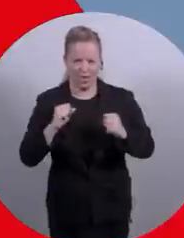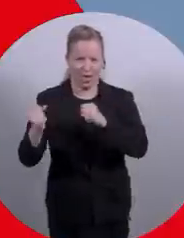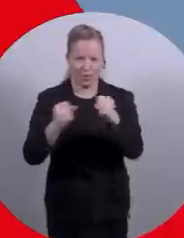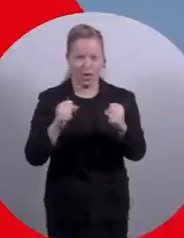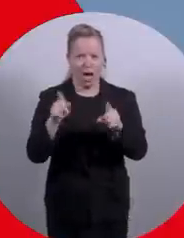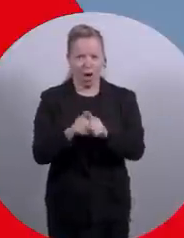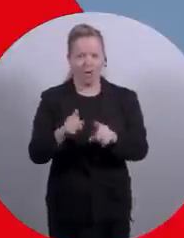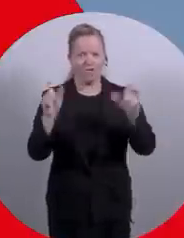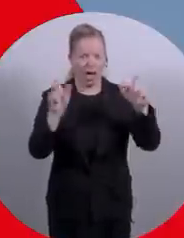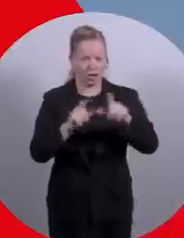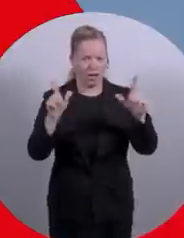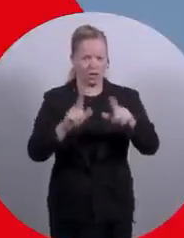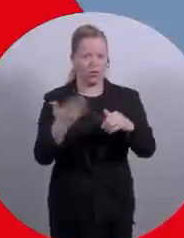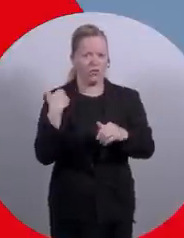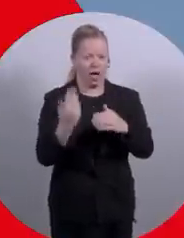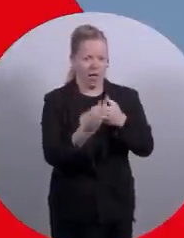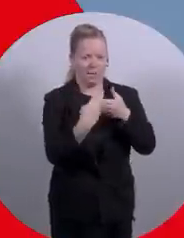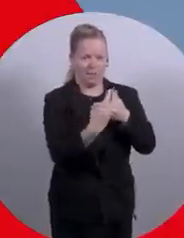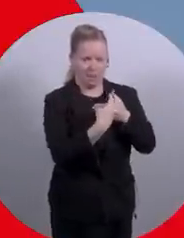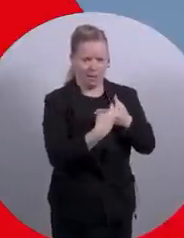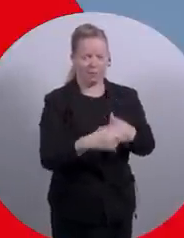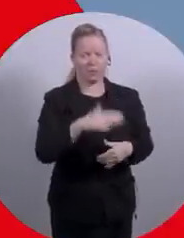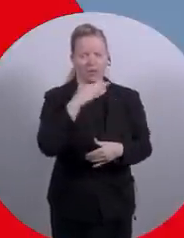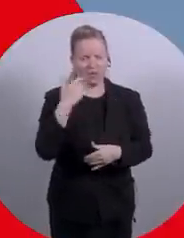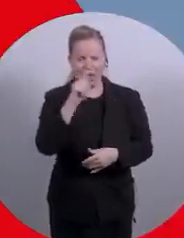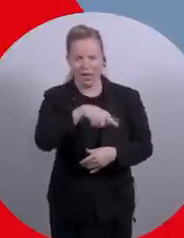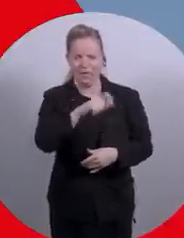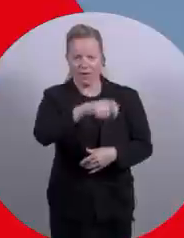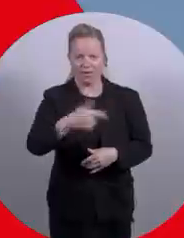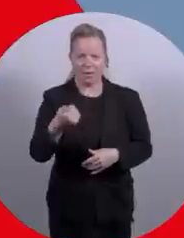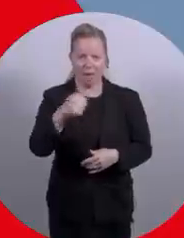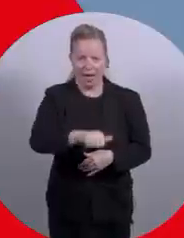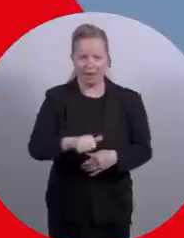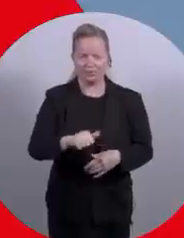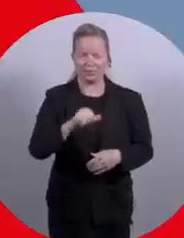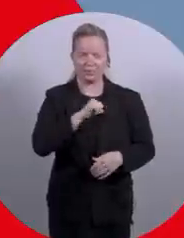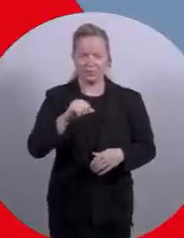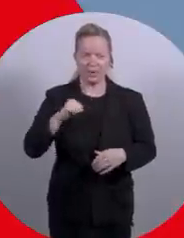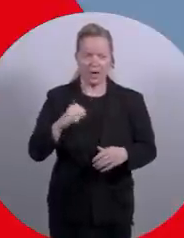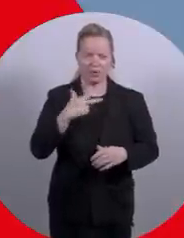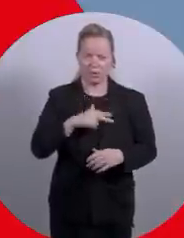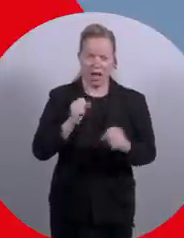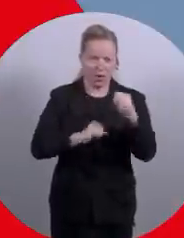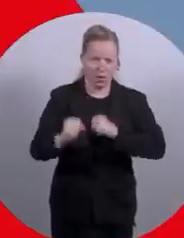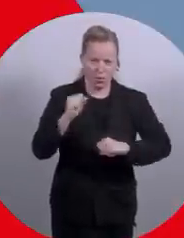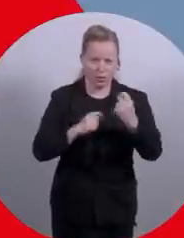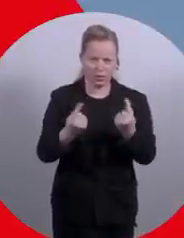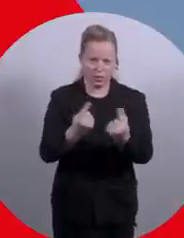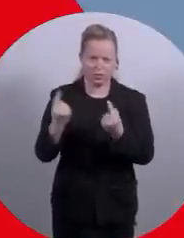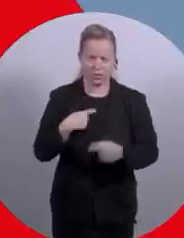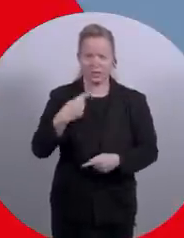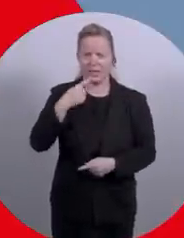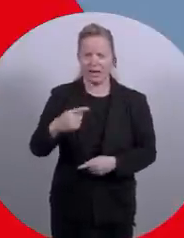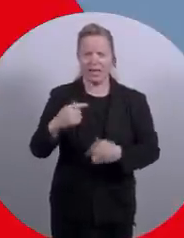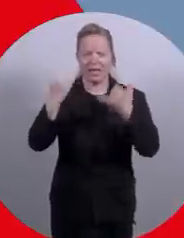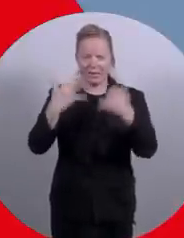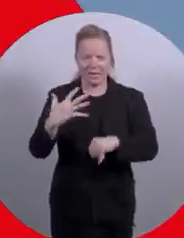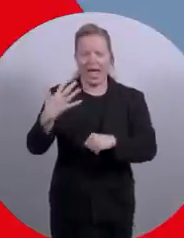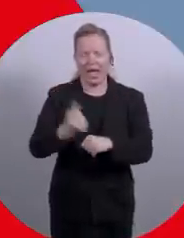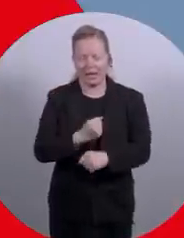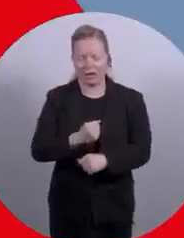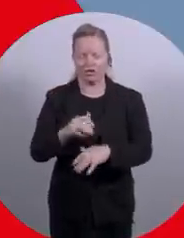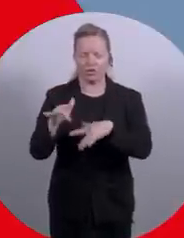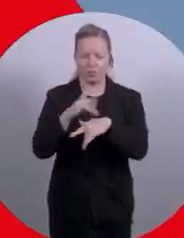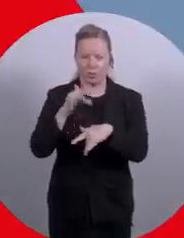Veranstaltungen gekommen sind und viele waren dabei die aus einer eigenen sozialen Notlage gekommen sind die gesagt haben endlich spüren wir wieder